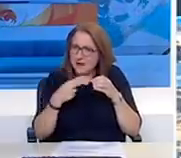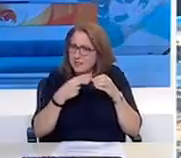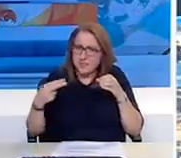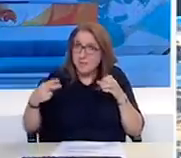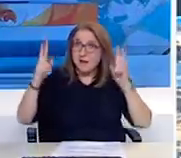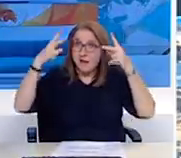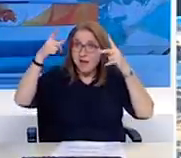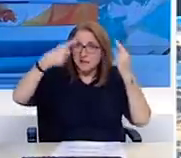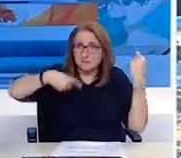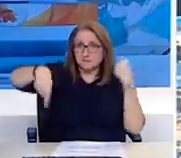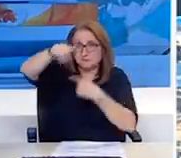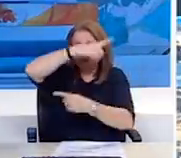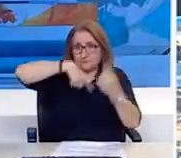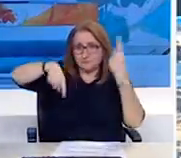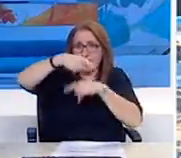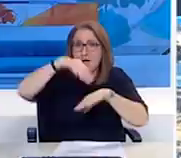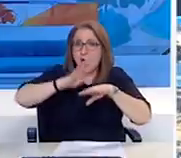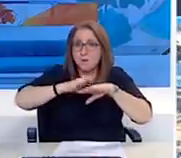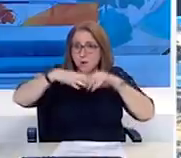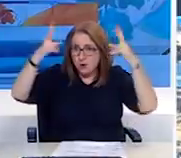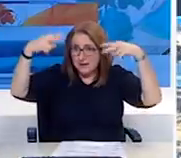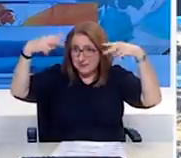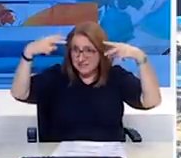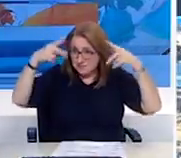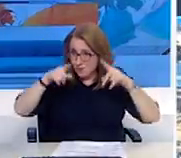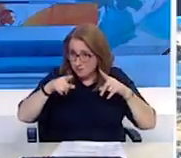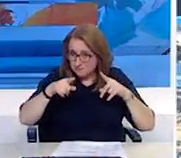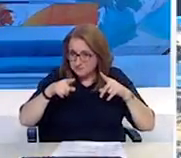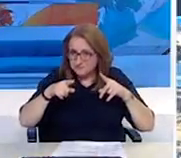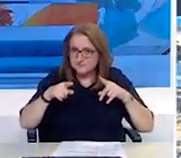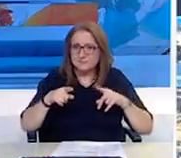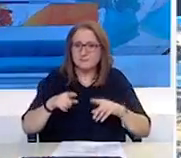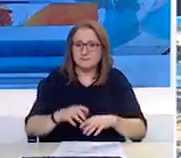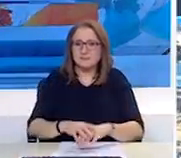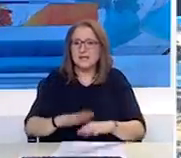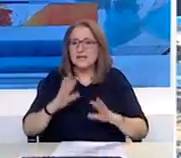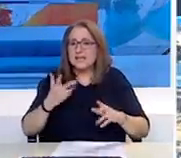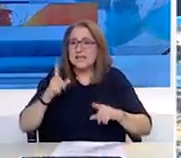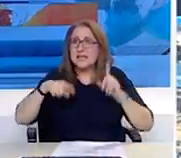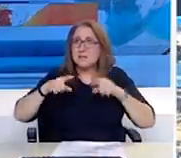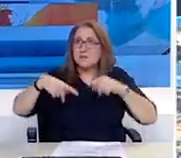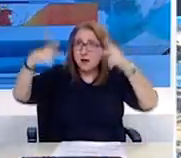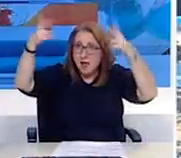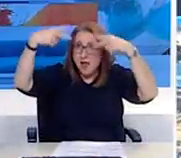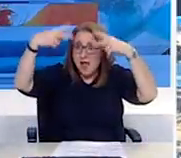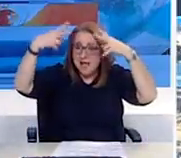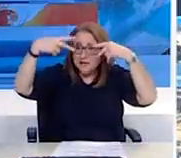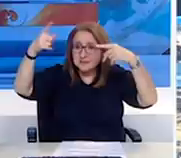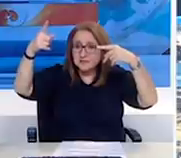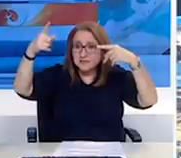ανακύκλωση του αέρα από κλιματιστικά ή την συγκεκριμένη φορά του αέρα, ο οποίος έβγαινε από τα κλιματιστικά